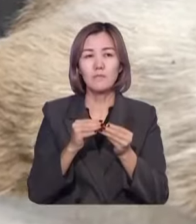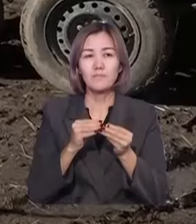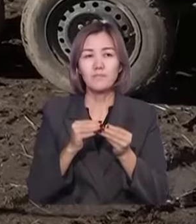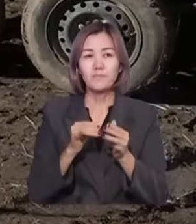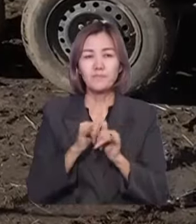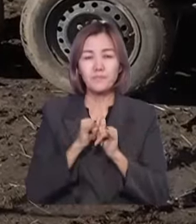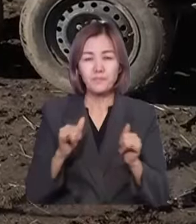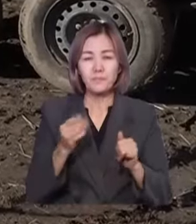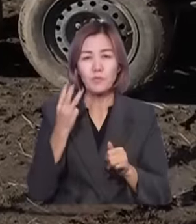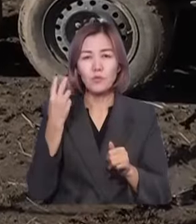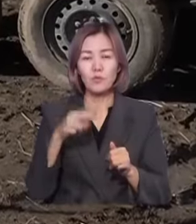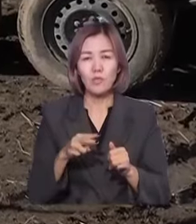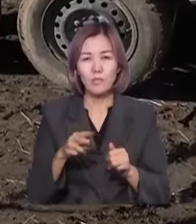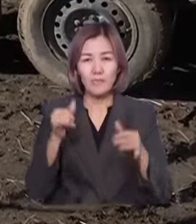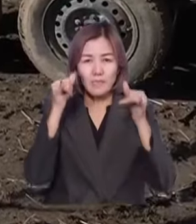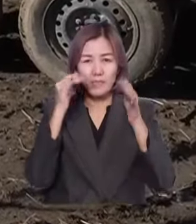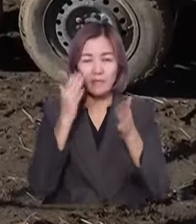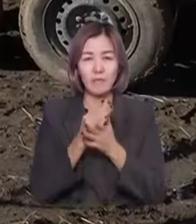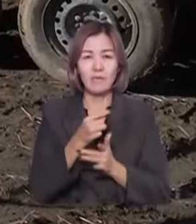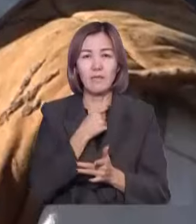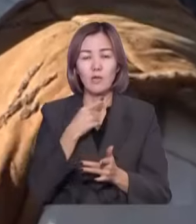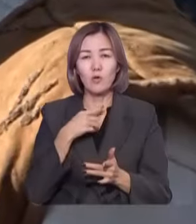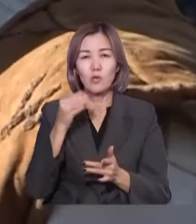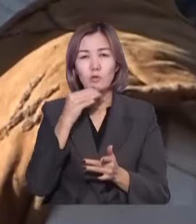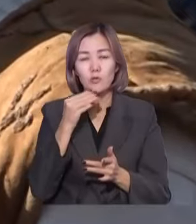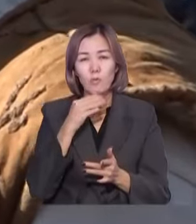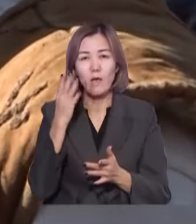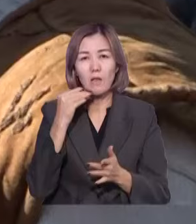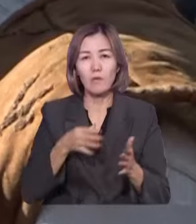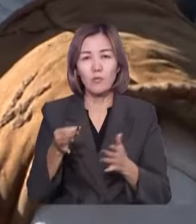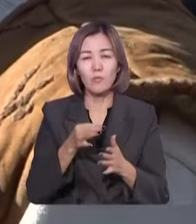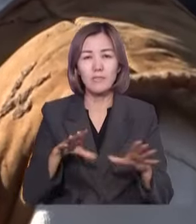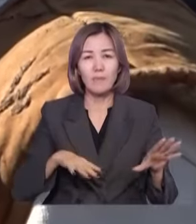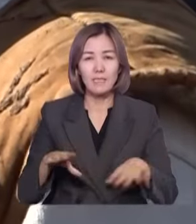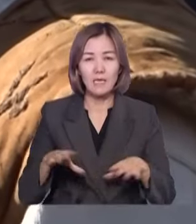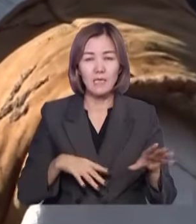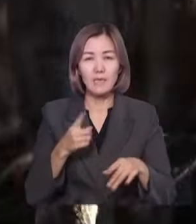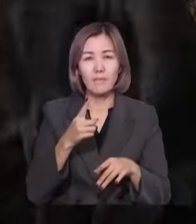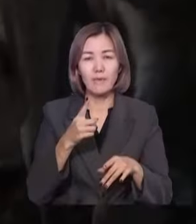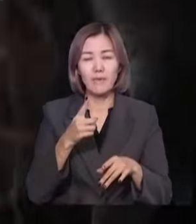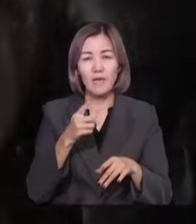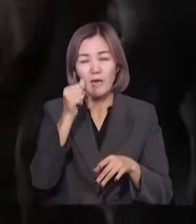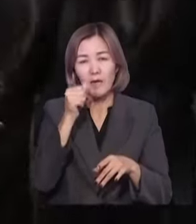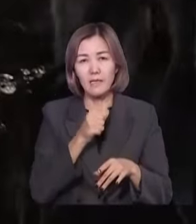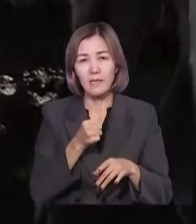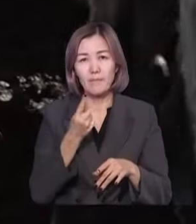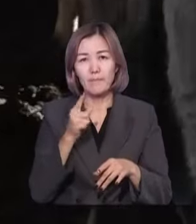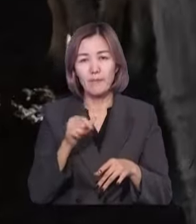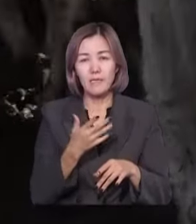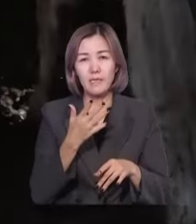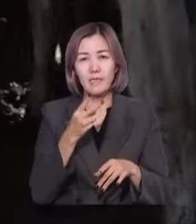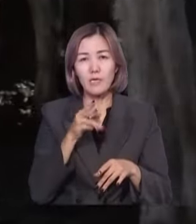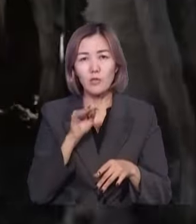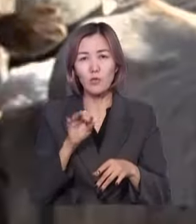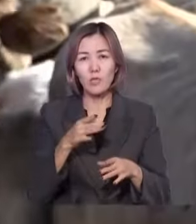Бүгінде 320-дан аса ірі қарасы бар. Талдықорған, Үштөбе және Алматы облысындағы базарларға айына 1,5-2 тонна ет сатамыз дейді